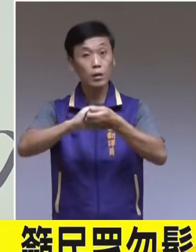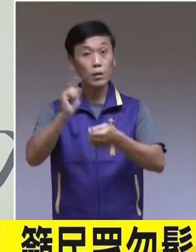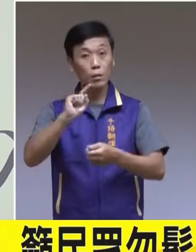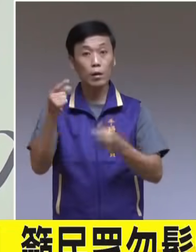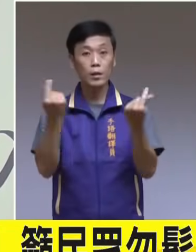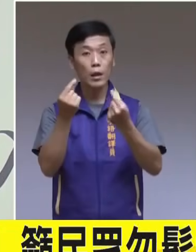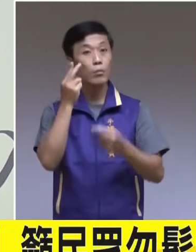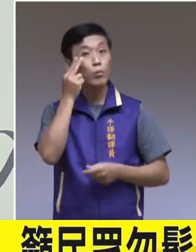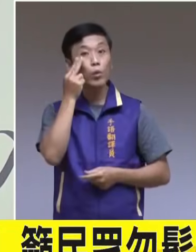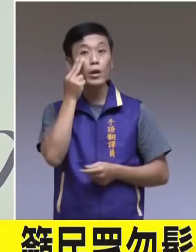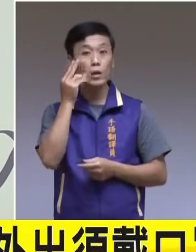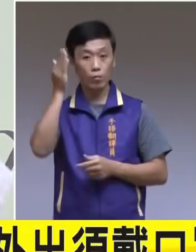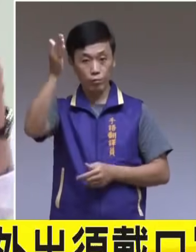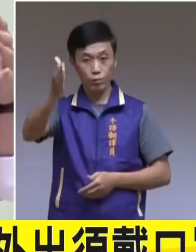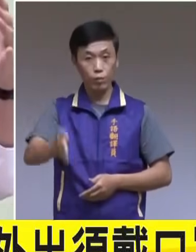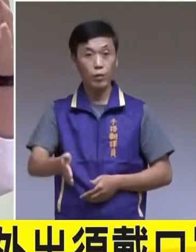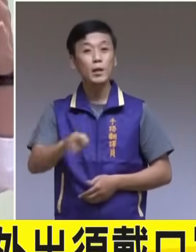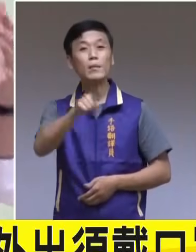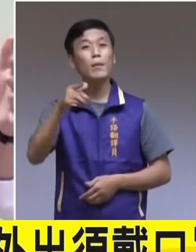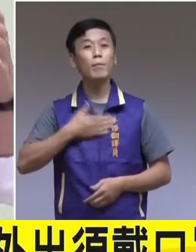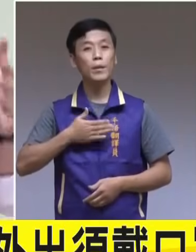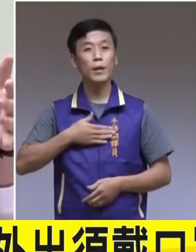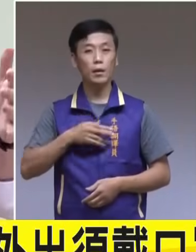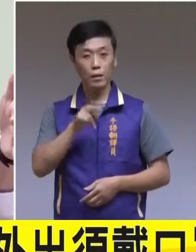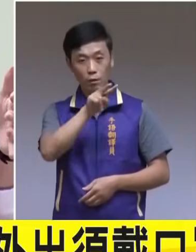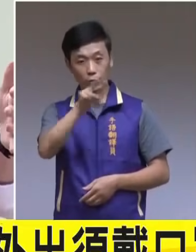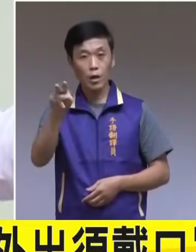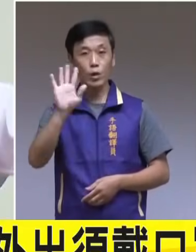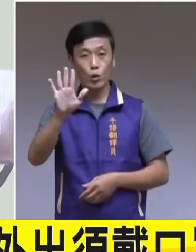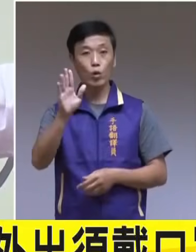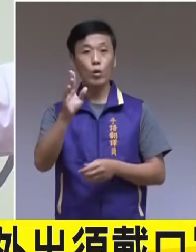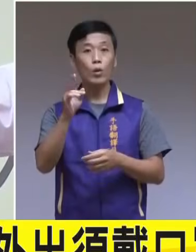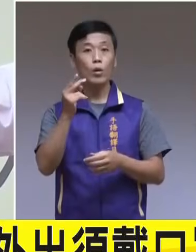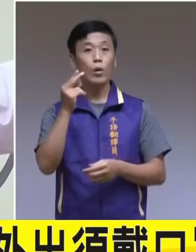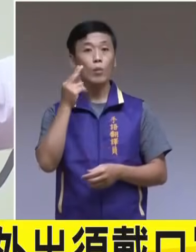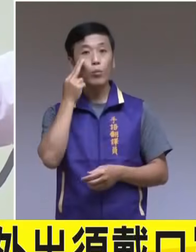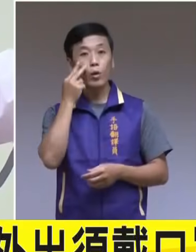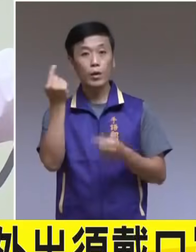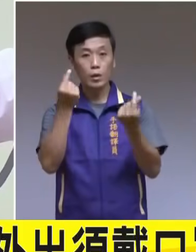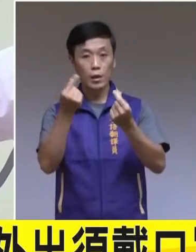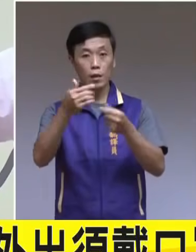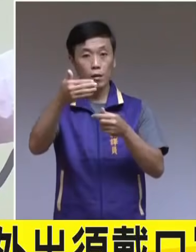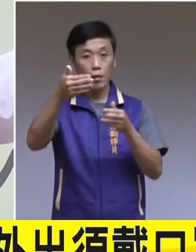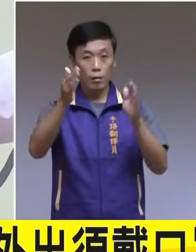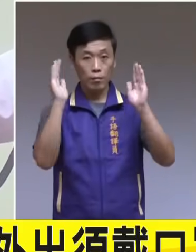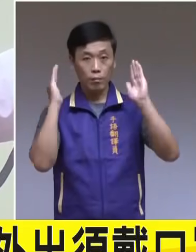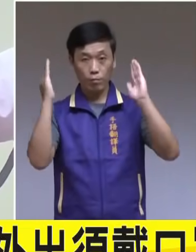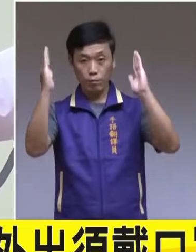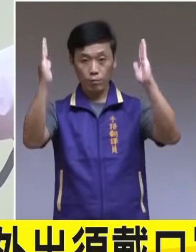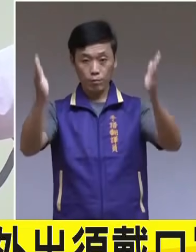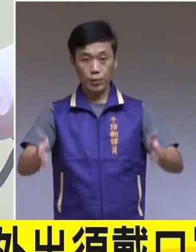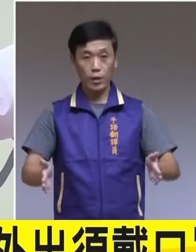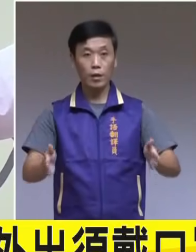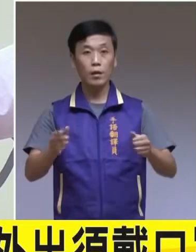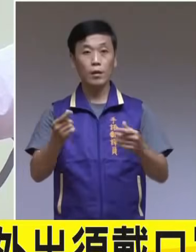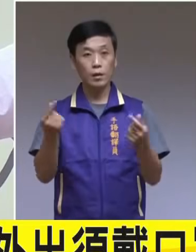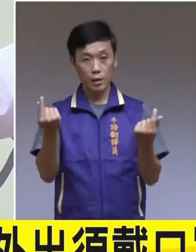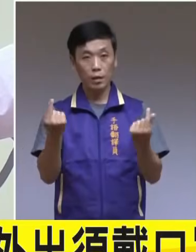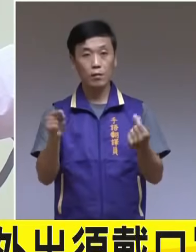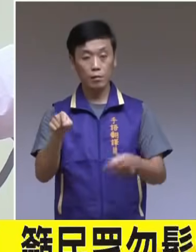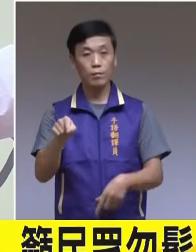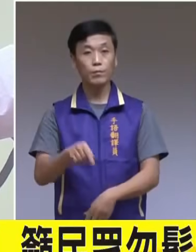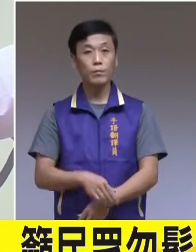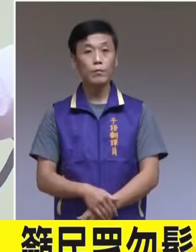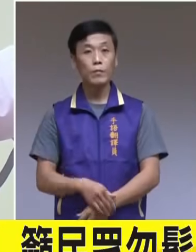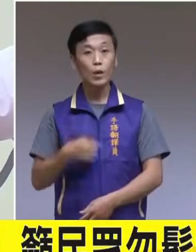部分那大家知道说有一些隔板大概就是一面两面两面的，像这边两面的隔板那我们